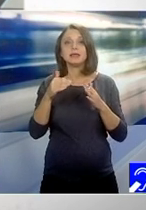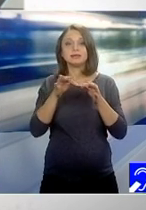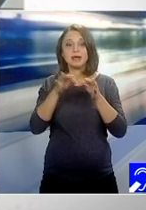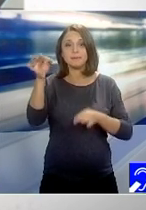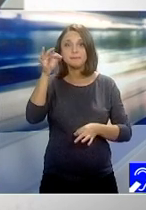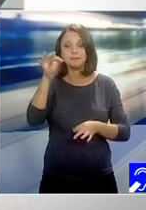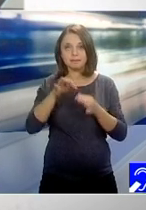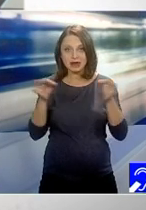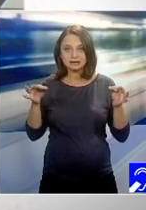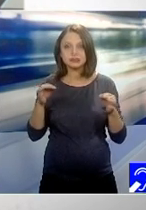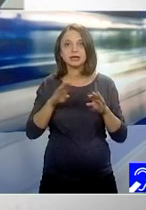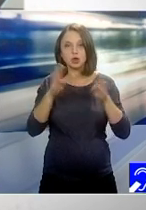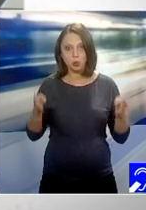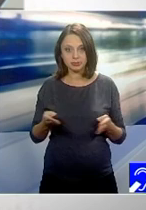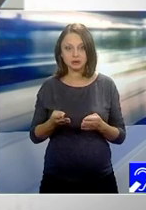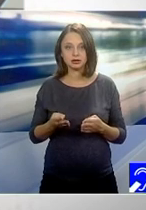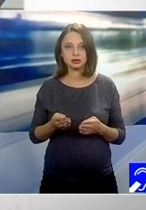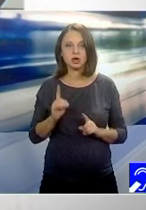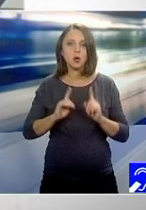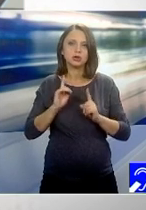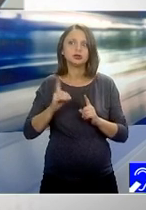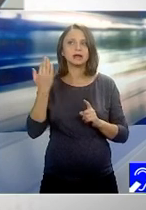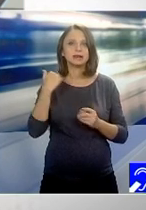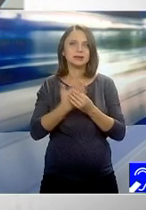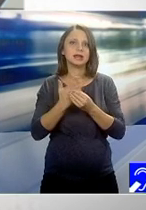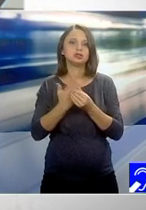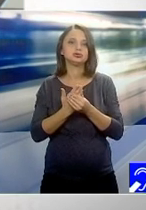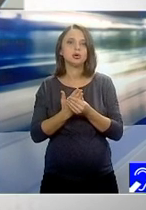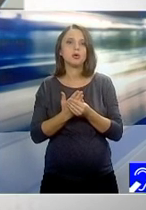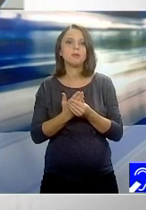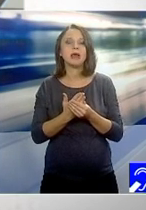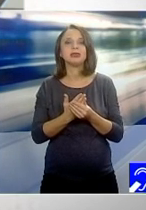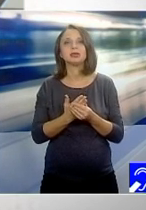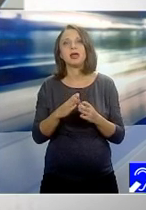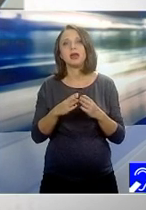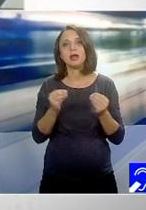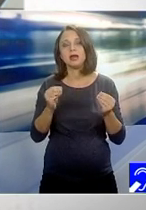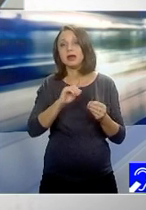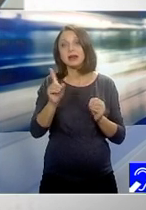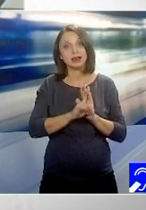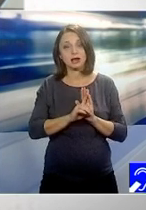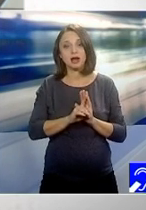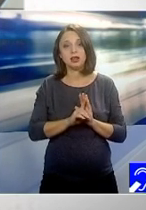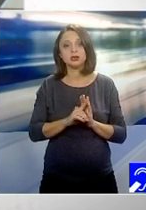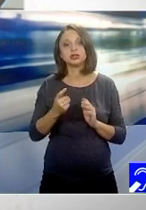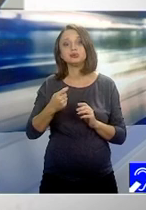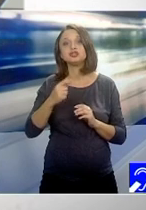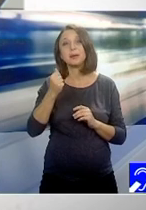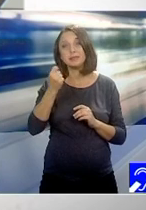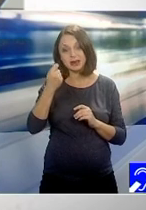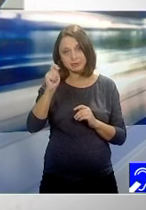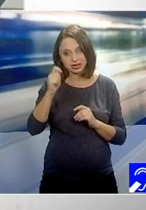puneau pe piață cu documente uneori ilegale, astăzi au dispărut după piață. De dovadă și prețurile care au crescut foarte